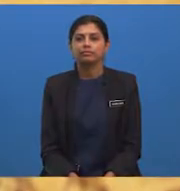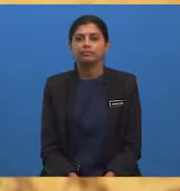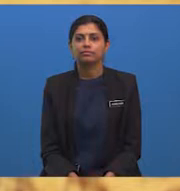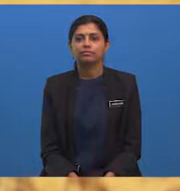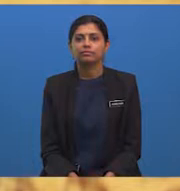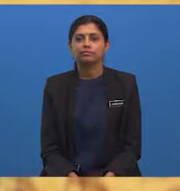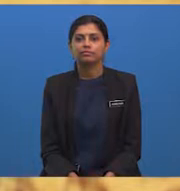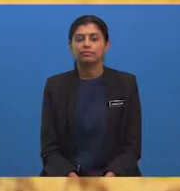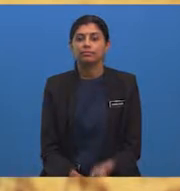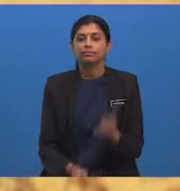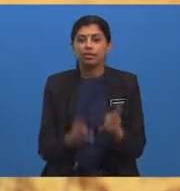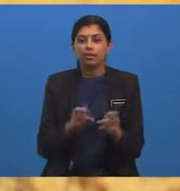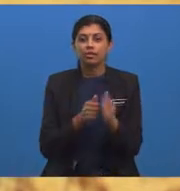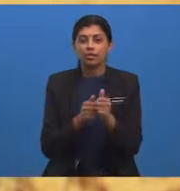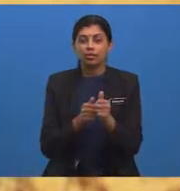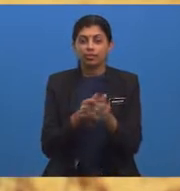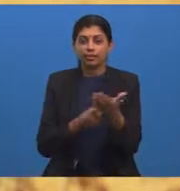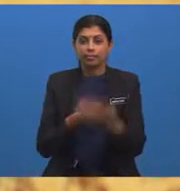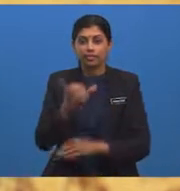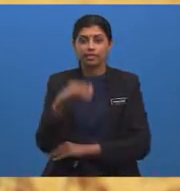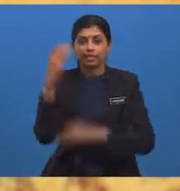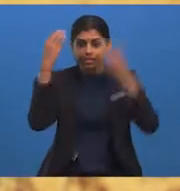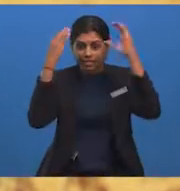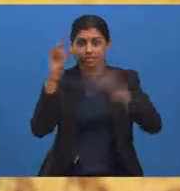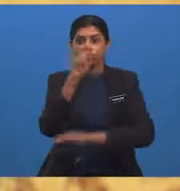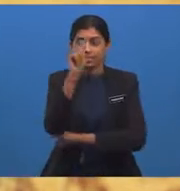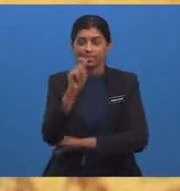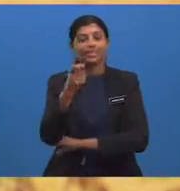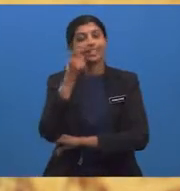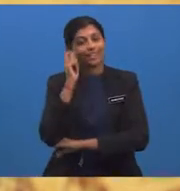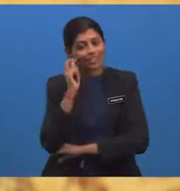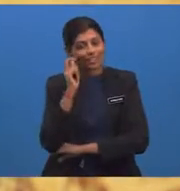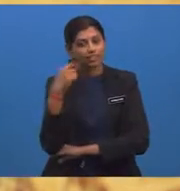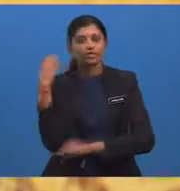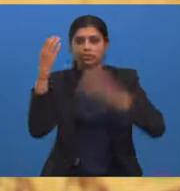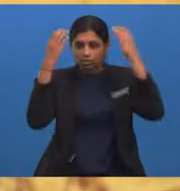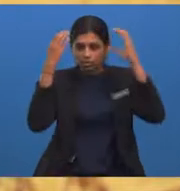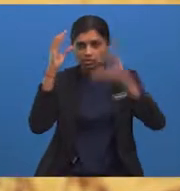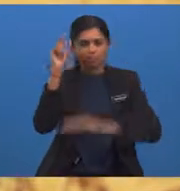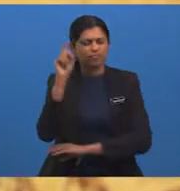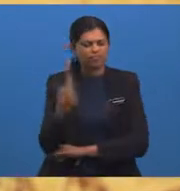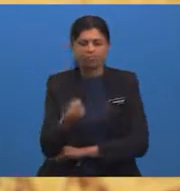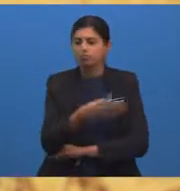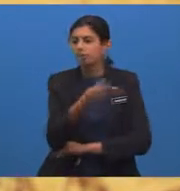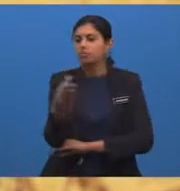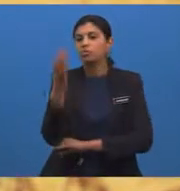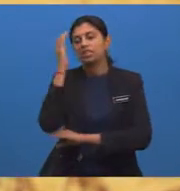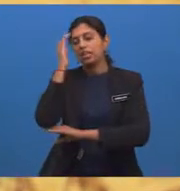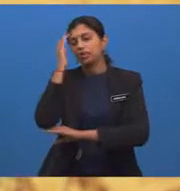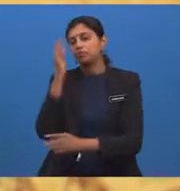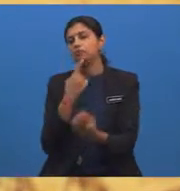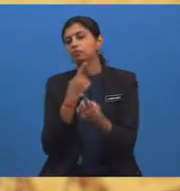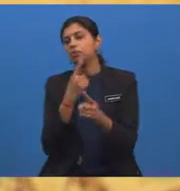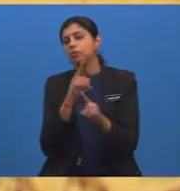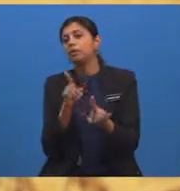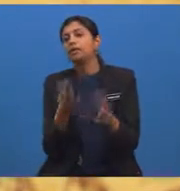Berdasarkan soalan yang cikgu tanyakan tadi, cikgu pasti semua murid boleh menjawabnya dan tahu setiap